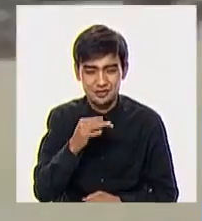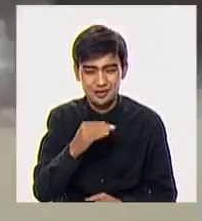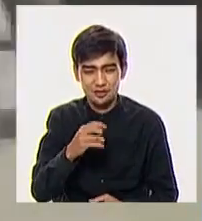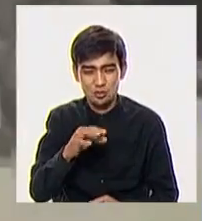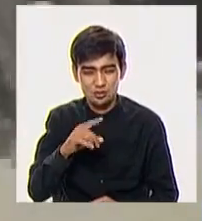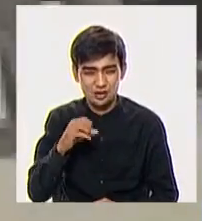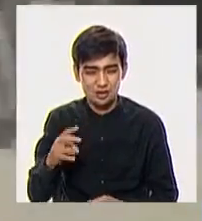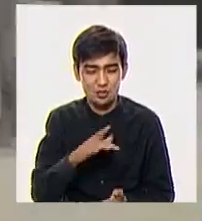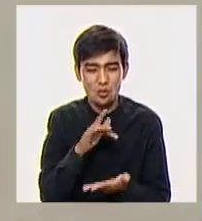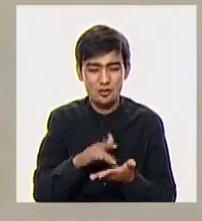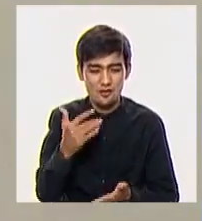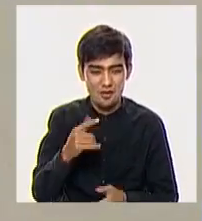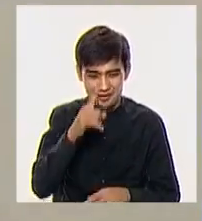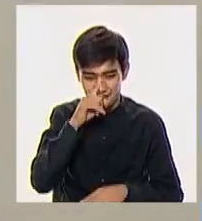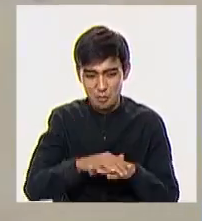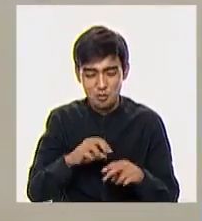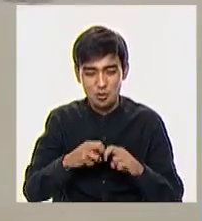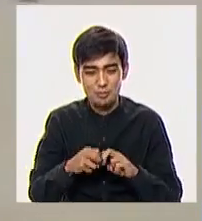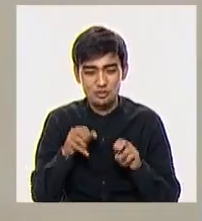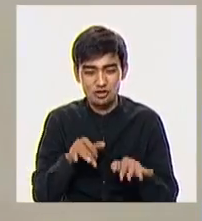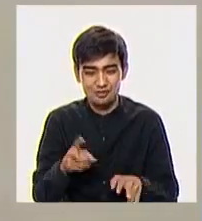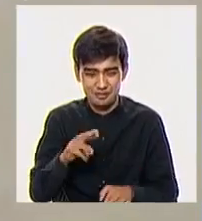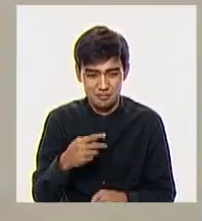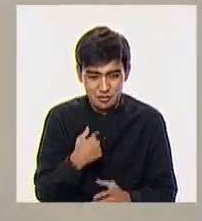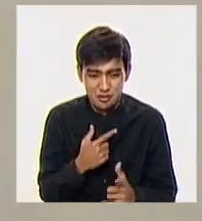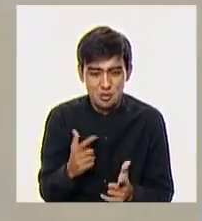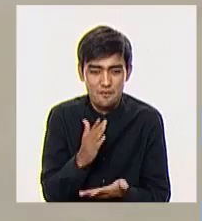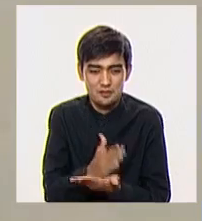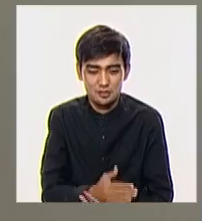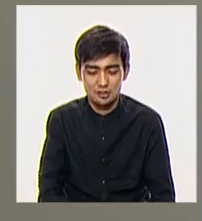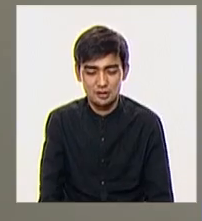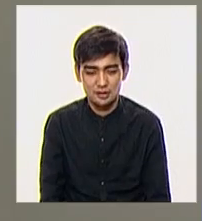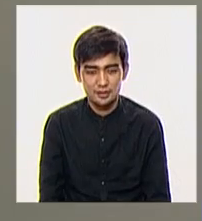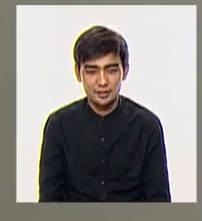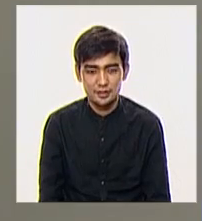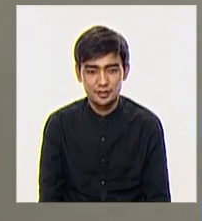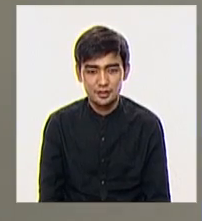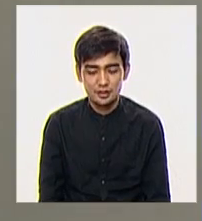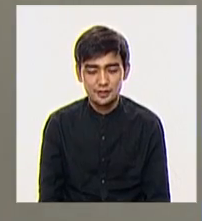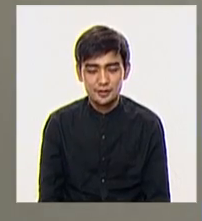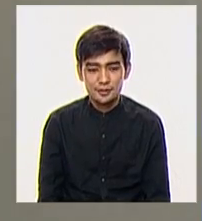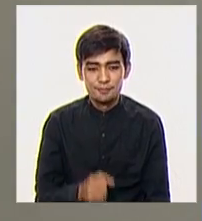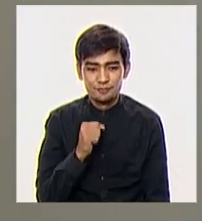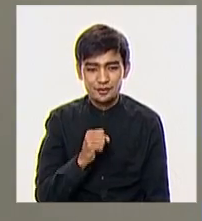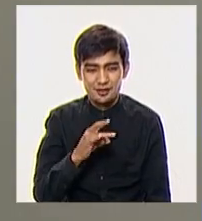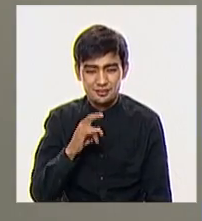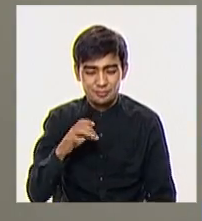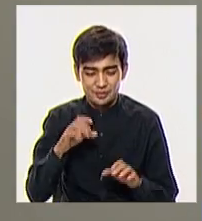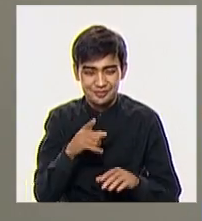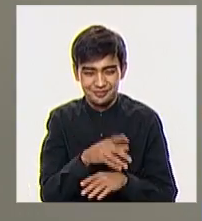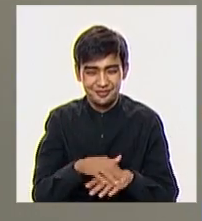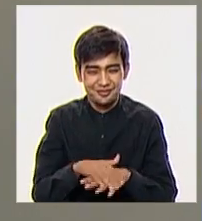қаласының әкімдігі мәселенің шешілуіне қолдау көрсетуге дайынбыз дейді. Сол арыз тарапты қазір тез арада шешу